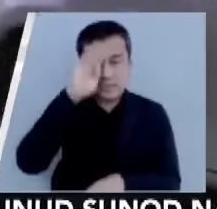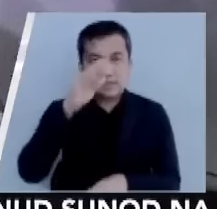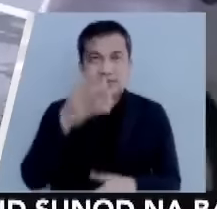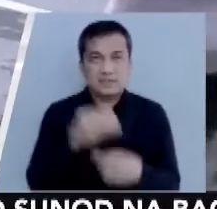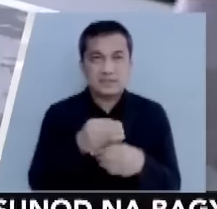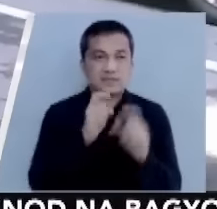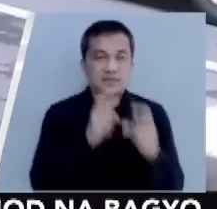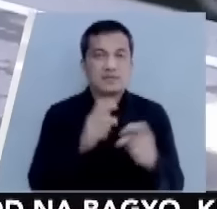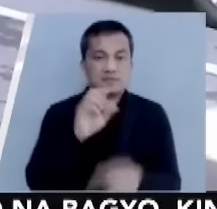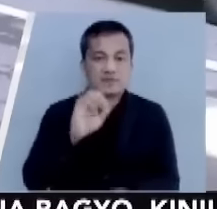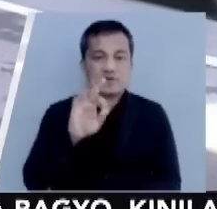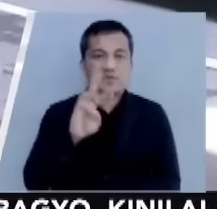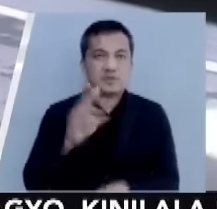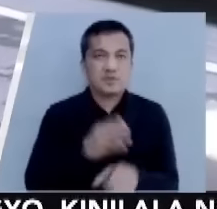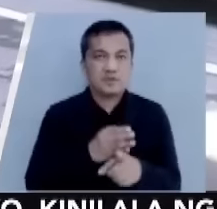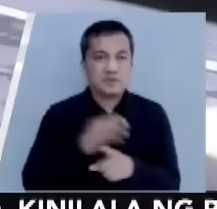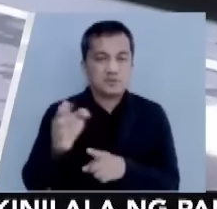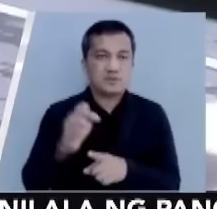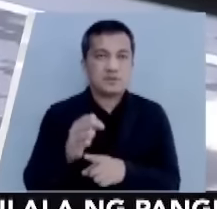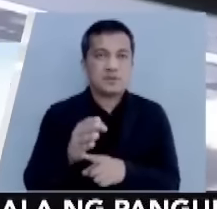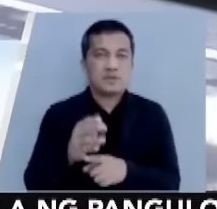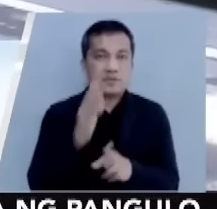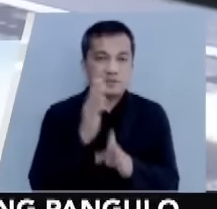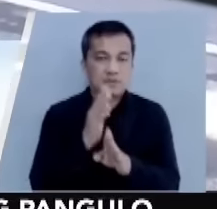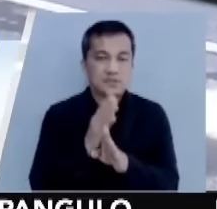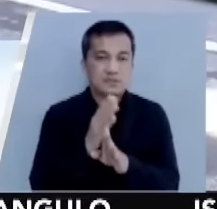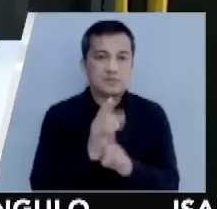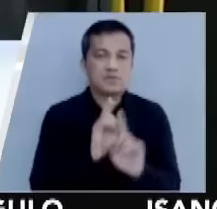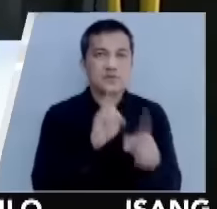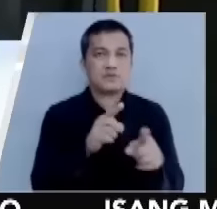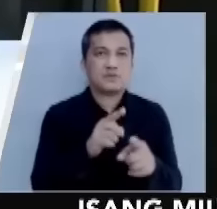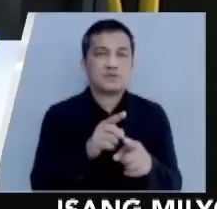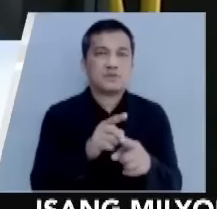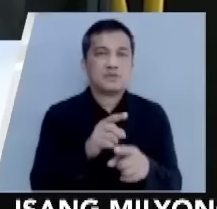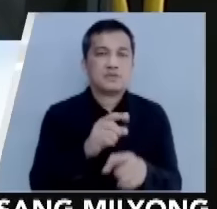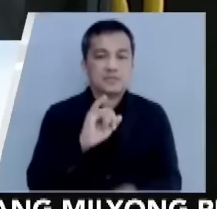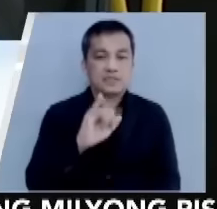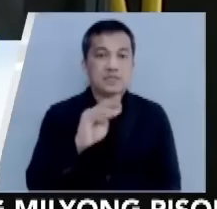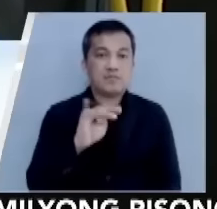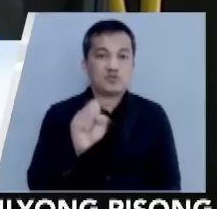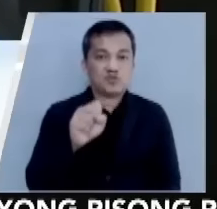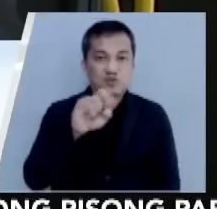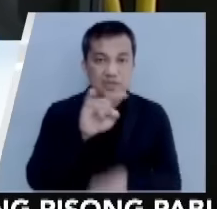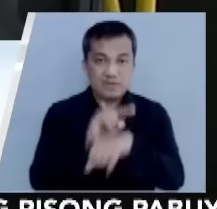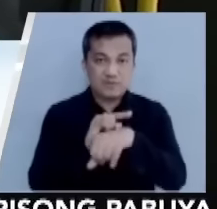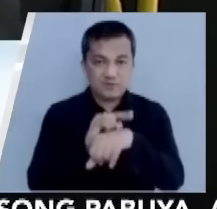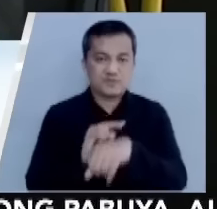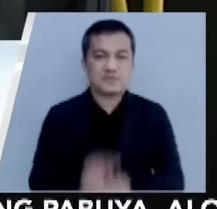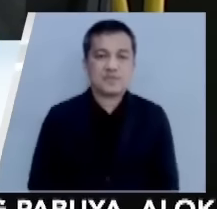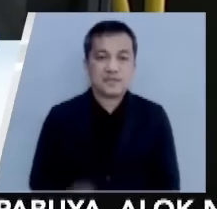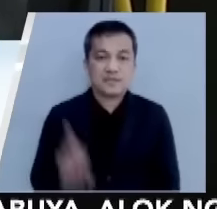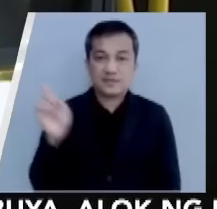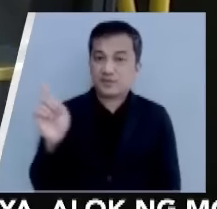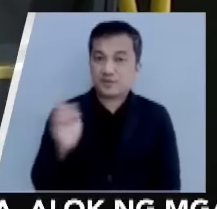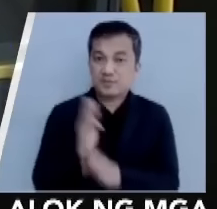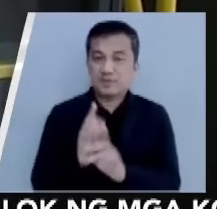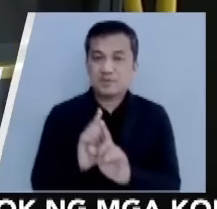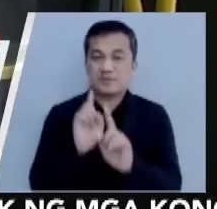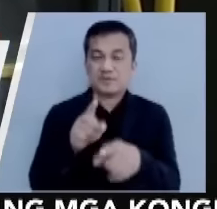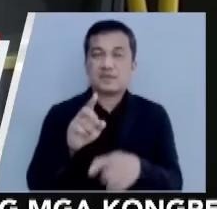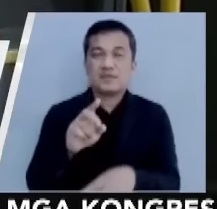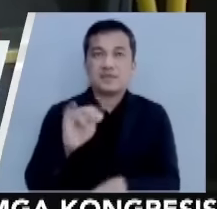ang diretsong biyahe ng airport bus papunta sa lungsod ng Imus. Isa lamang ito sa mga bus na bibiyahe mula rito sa NAIA Terminal 3